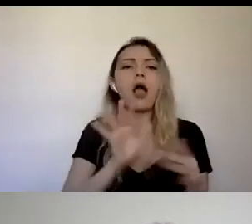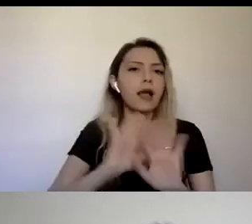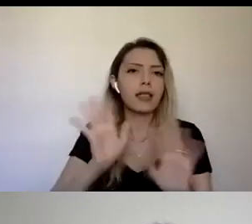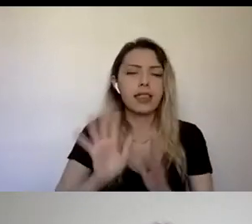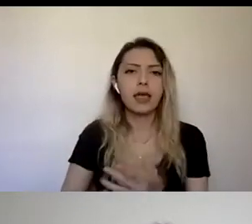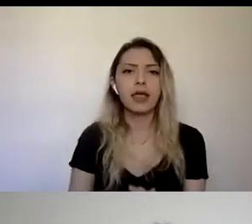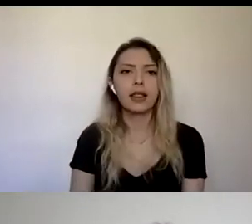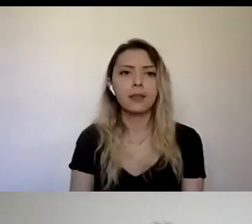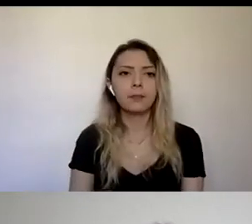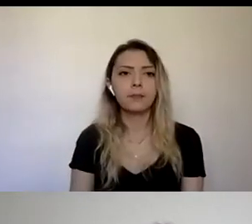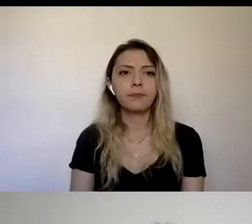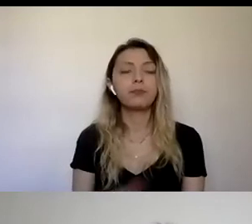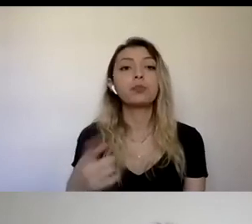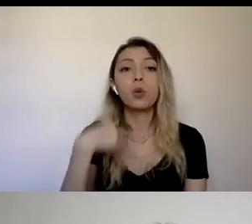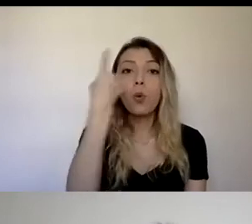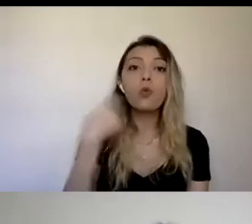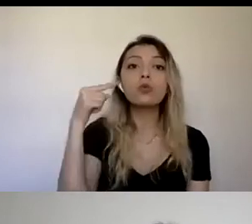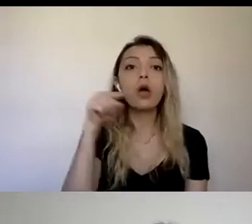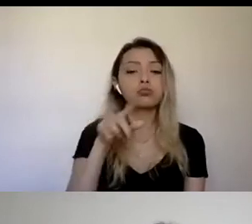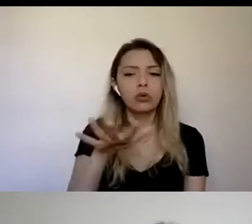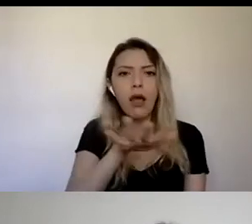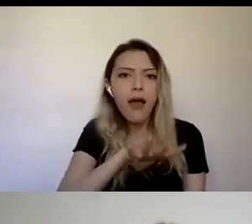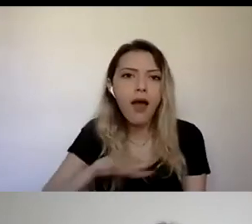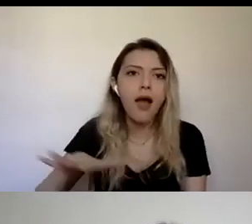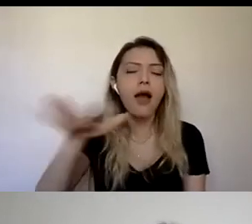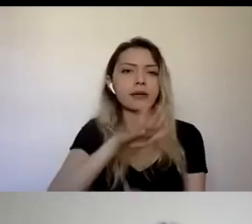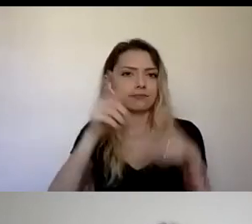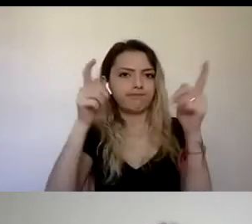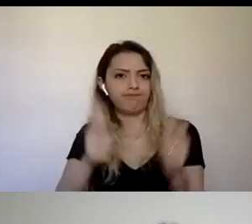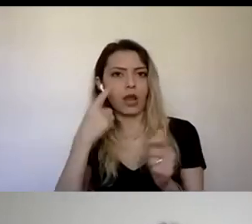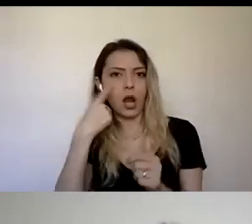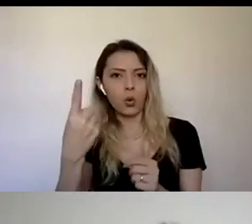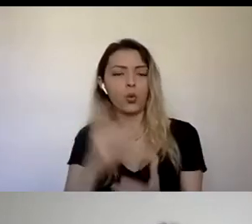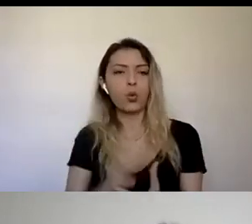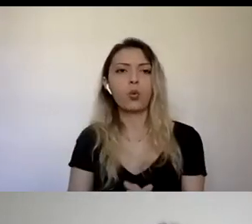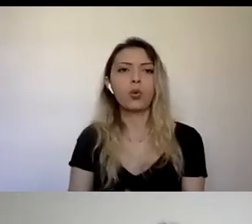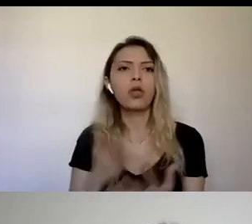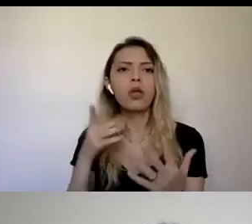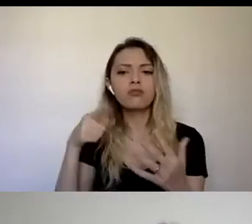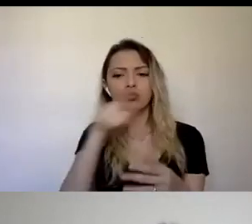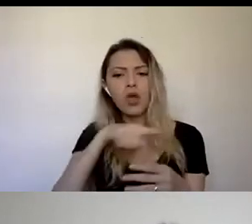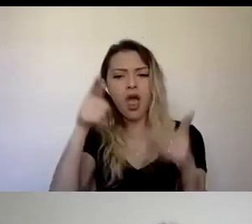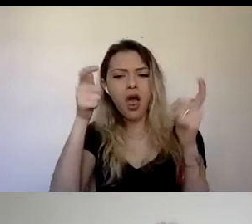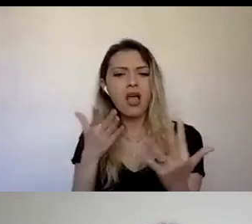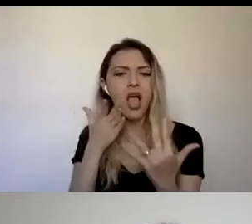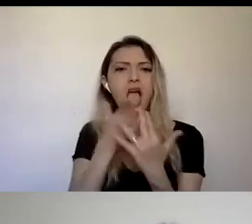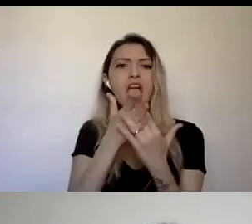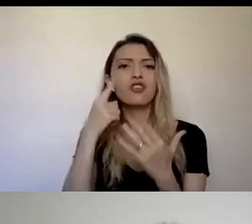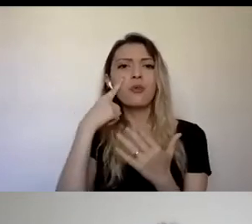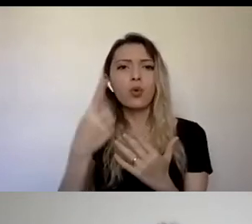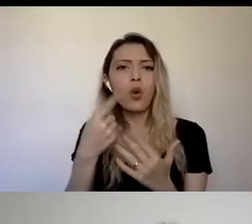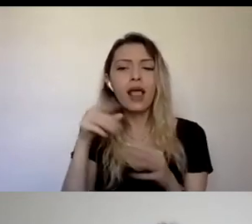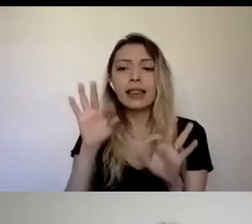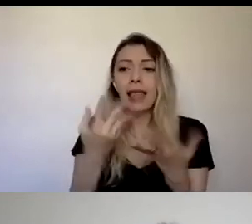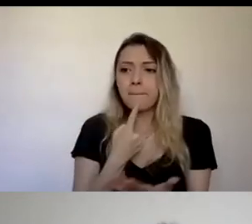de hani bu araziyle alakalı, araziye erişimle alakalı neden bahsedildiğini çok iyi anlamak